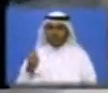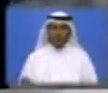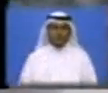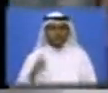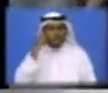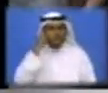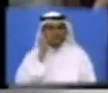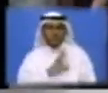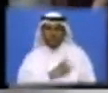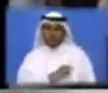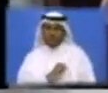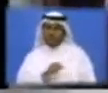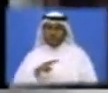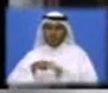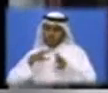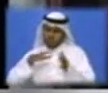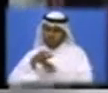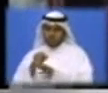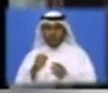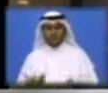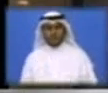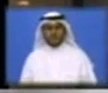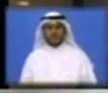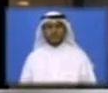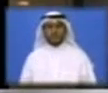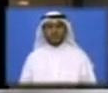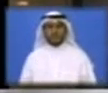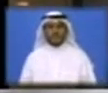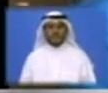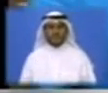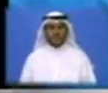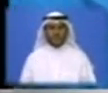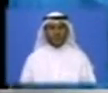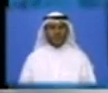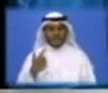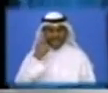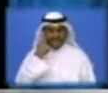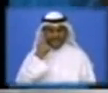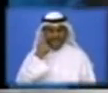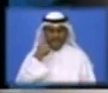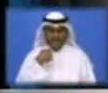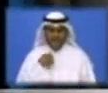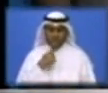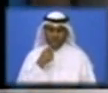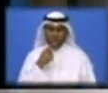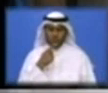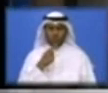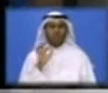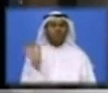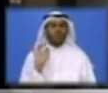الظروف الصعبه التي يمر بها سكان قطاع غزه نحن الان نتجول في احياء وزقه مدينه